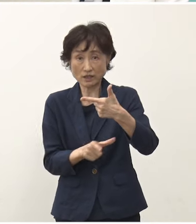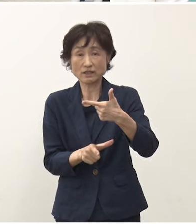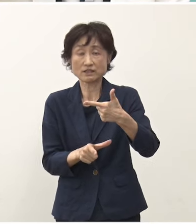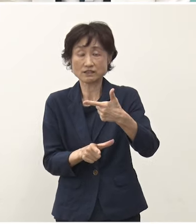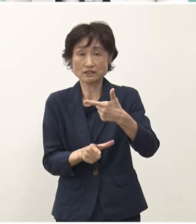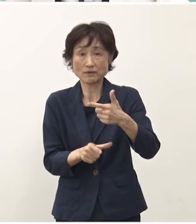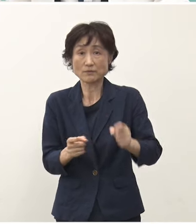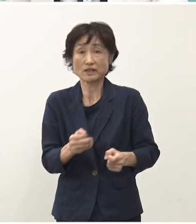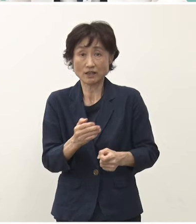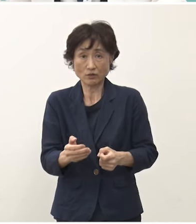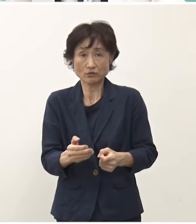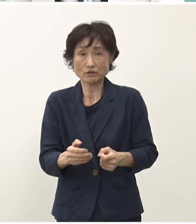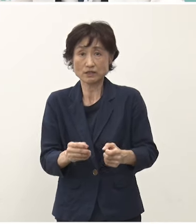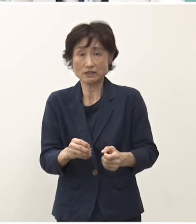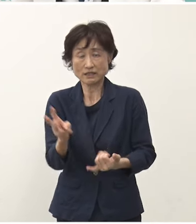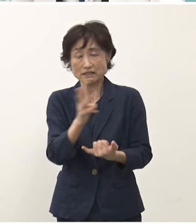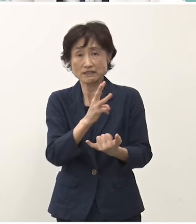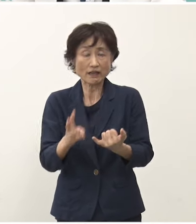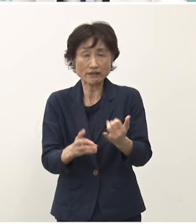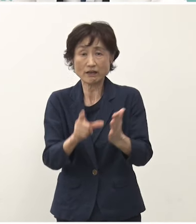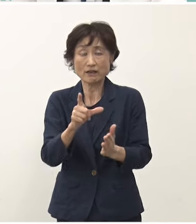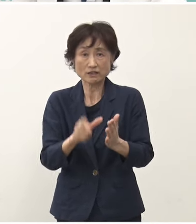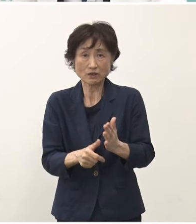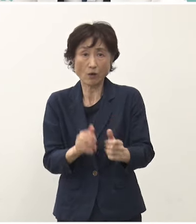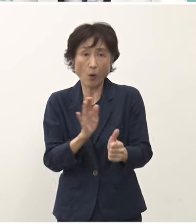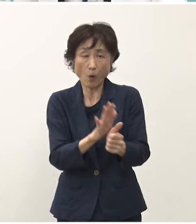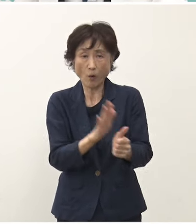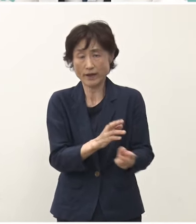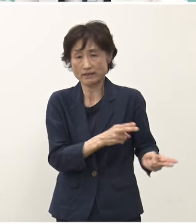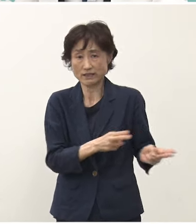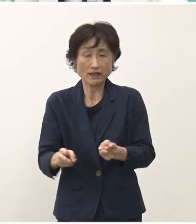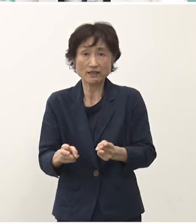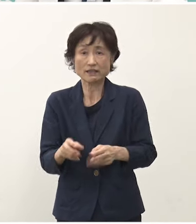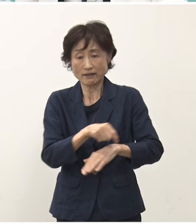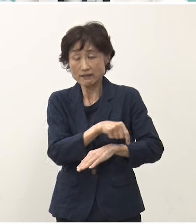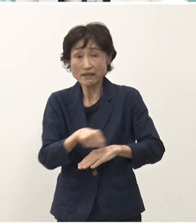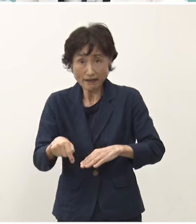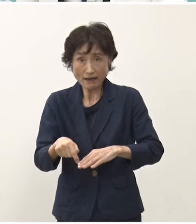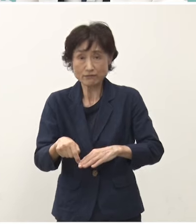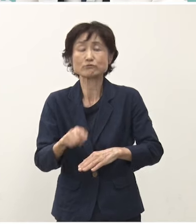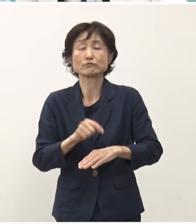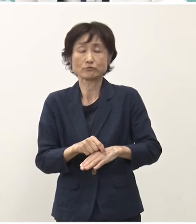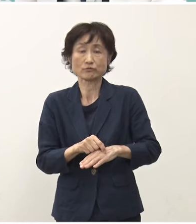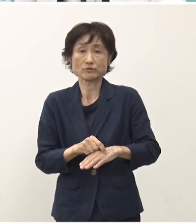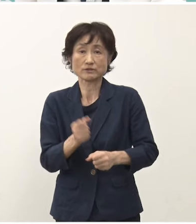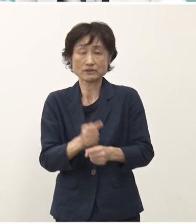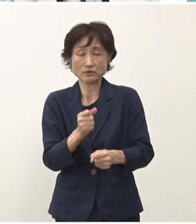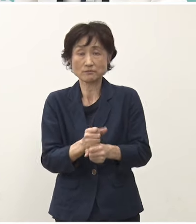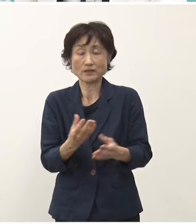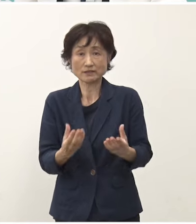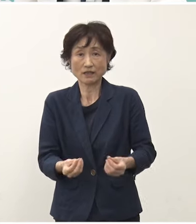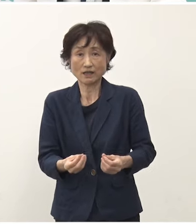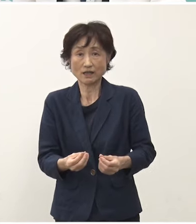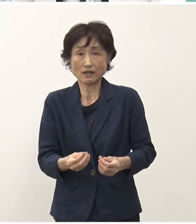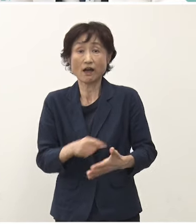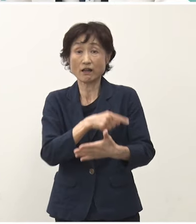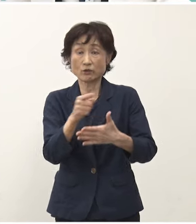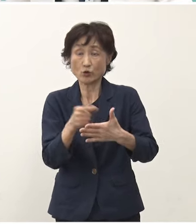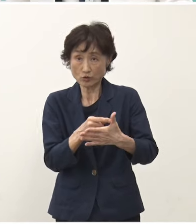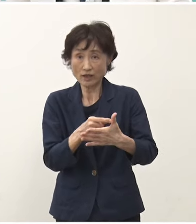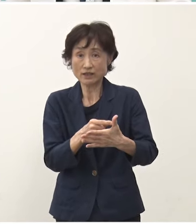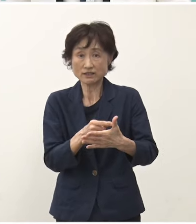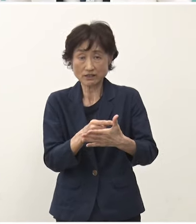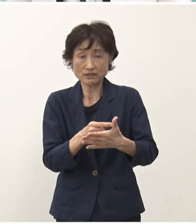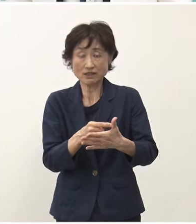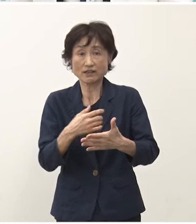応援計画を策定いたしました計画策定にあたり野半島自身の被災地へ支援のために派遣さ